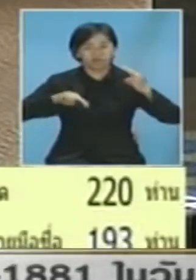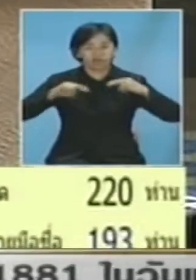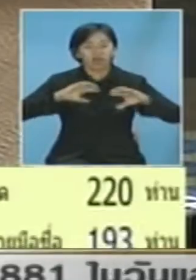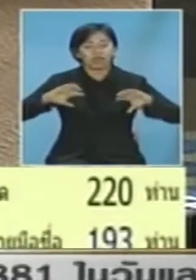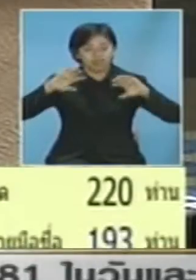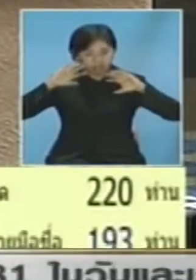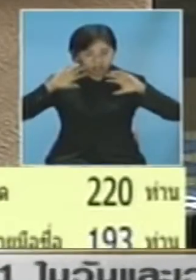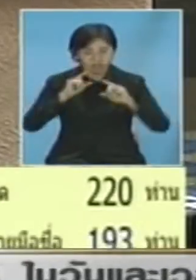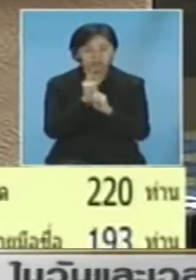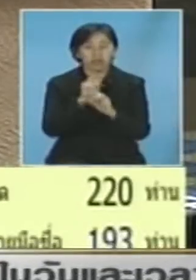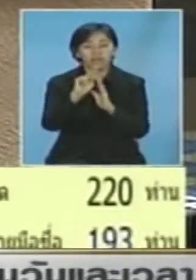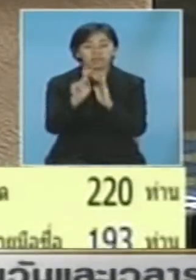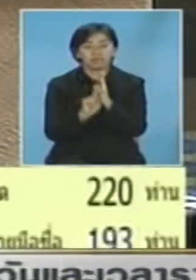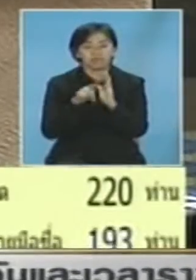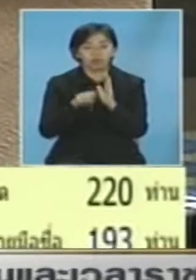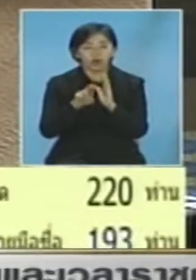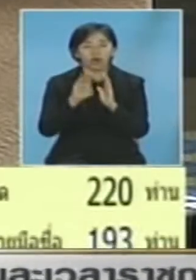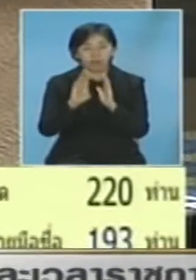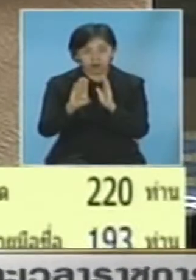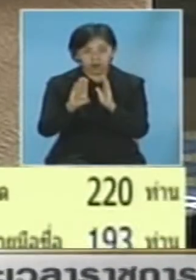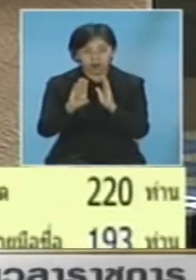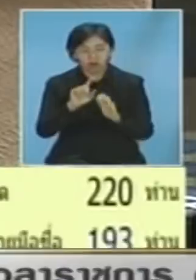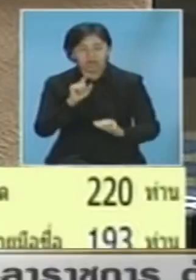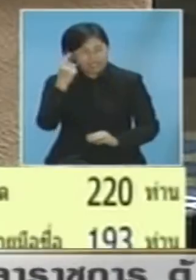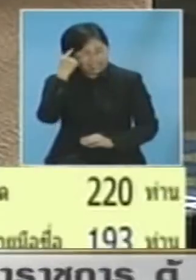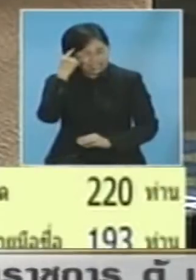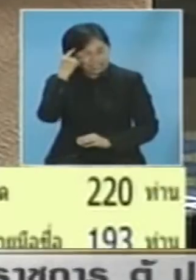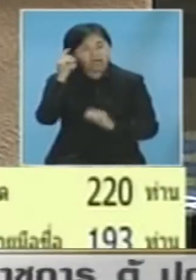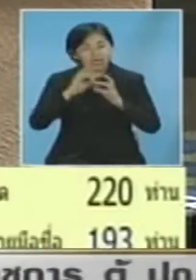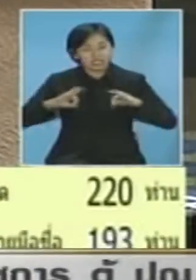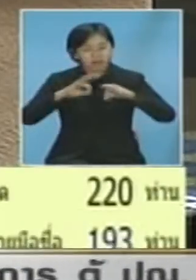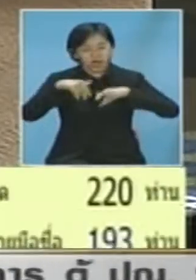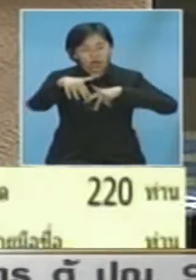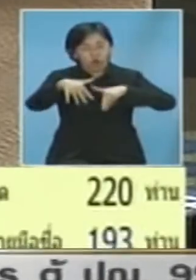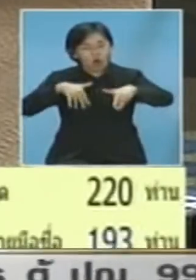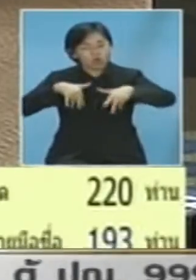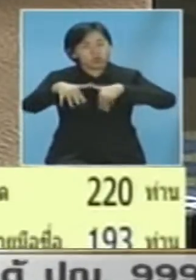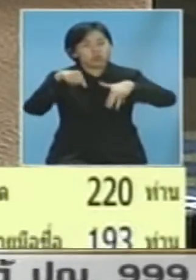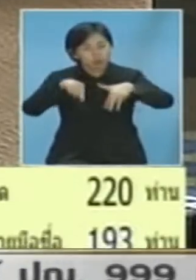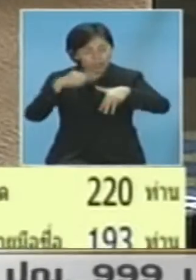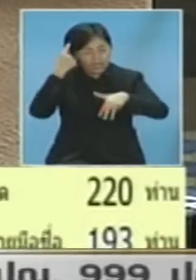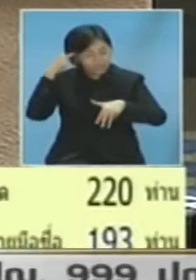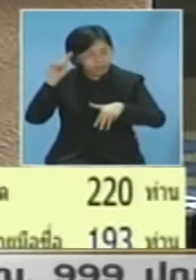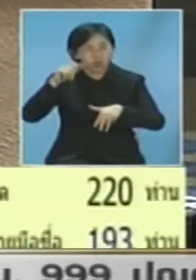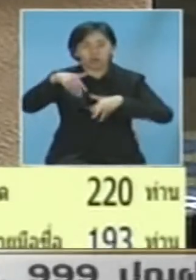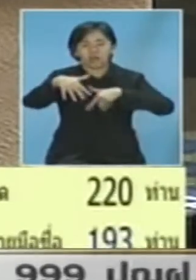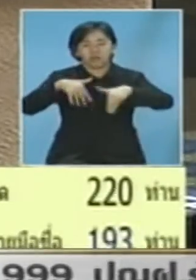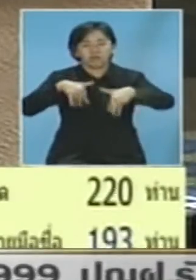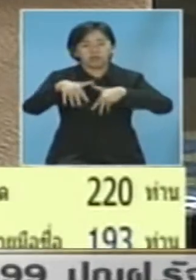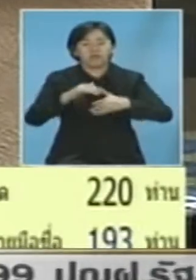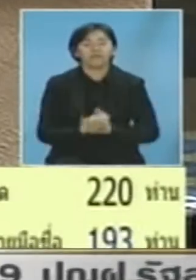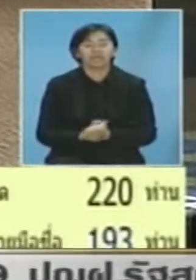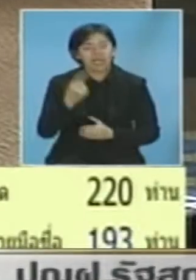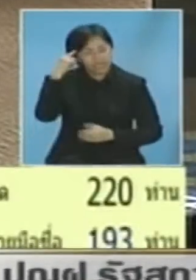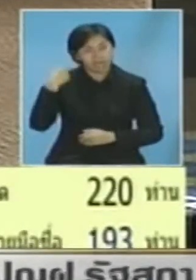บัญญัตินี้ต้องเป็นไปเพื่อประโยชน์สุขของมหาของประชาชนเกิดผลสำฤท